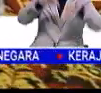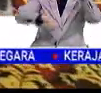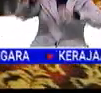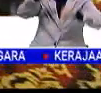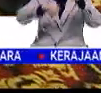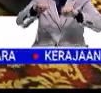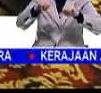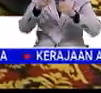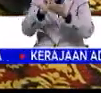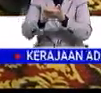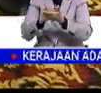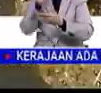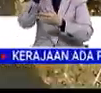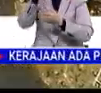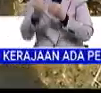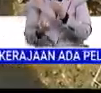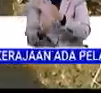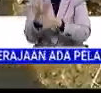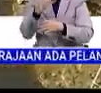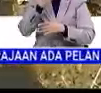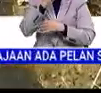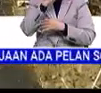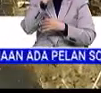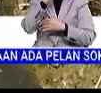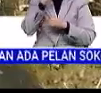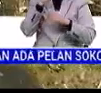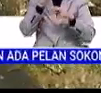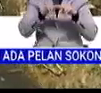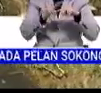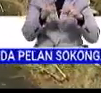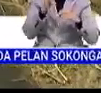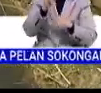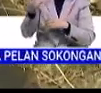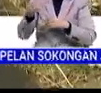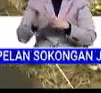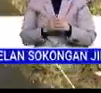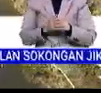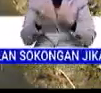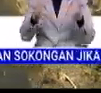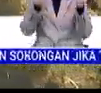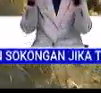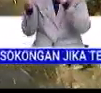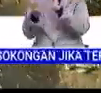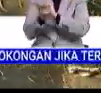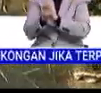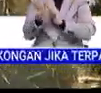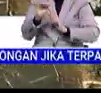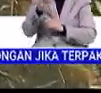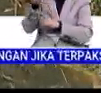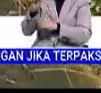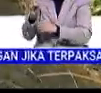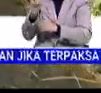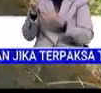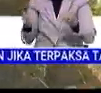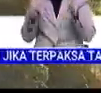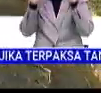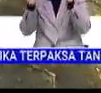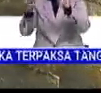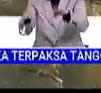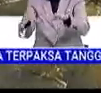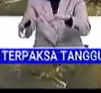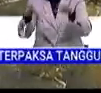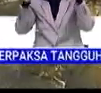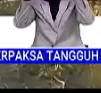dikesan menjadi dalang pencemaran sumber air di Lembah Kelang. Mereka juga dikesan mengubah modus operandi dengan cara membuang sisa